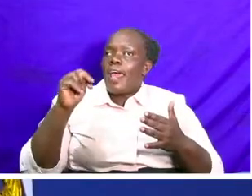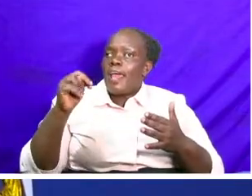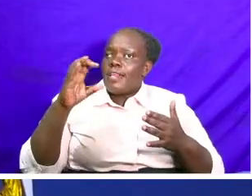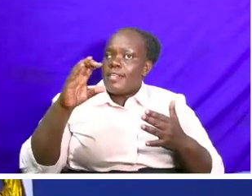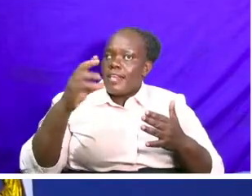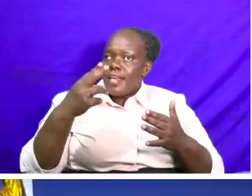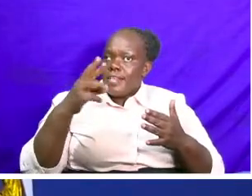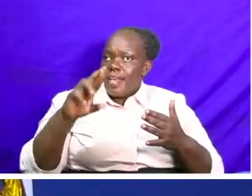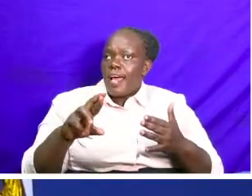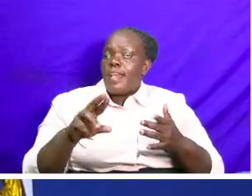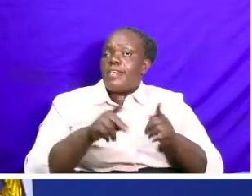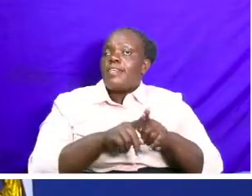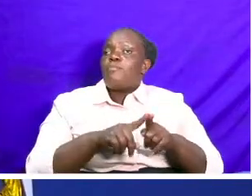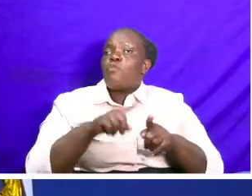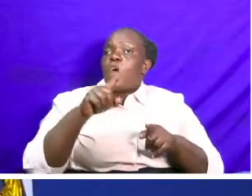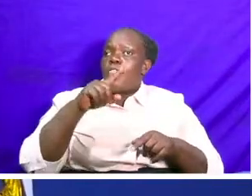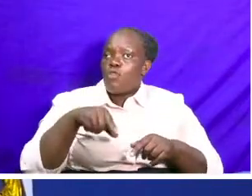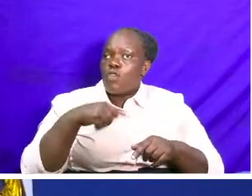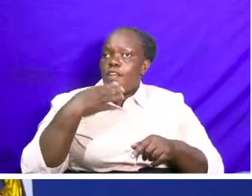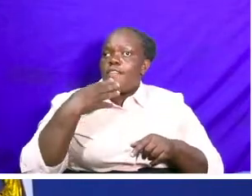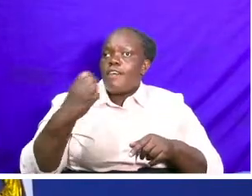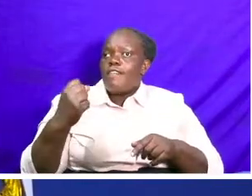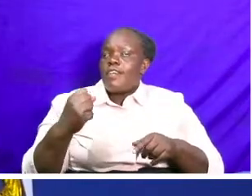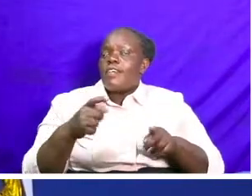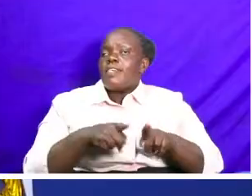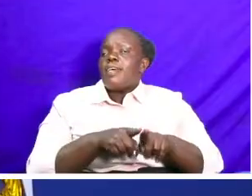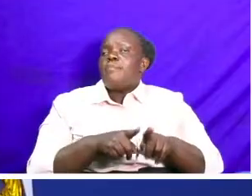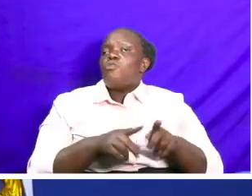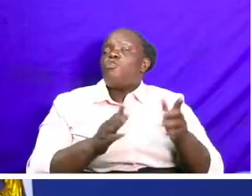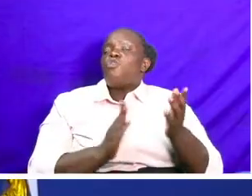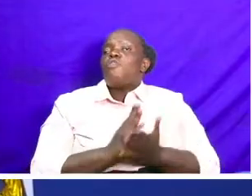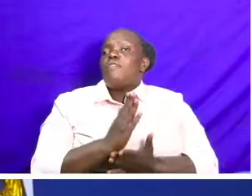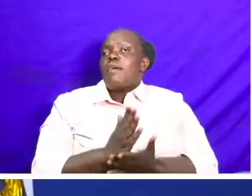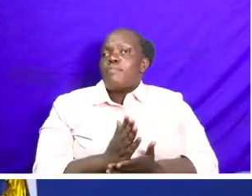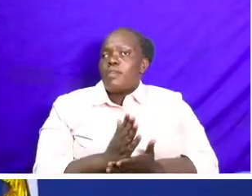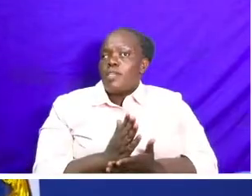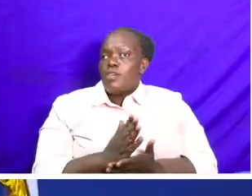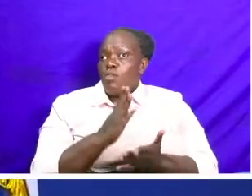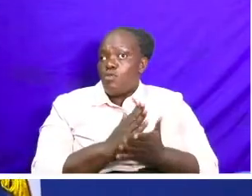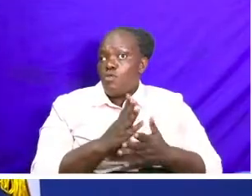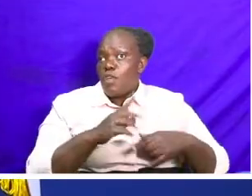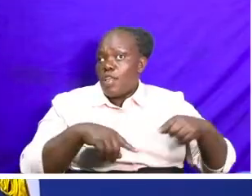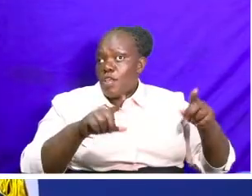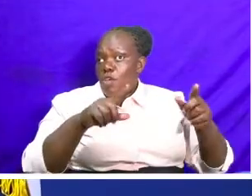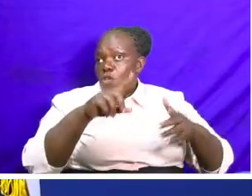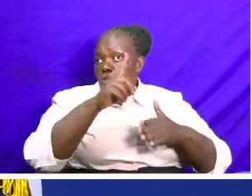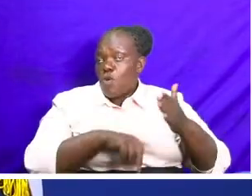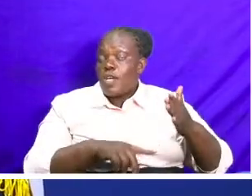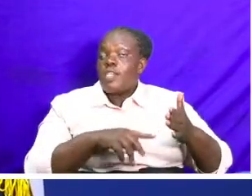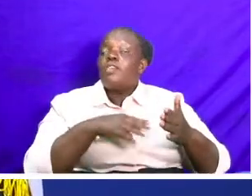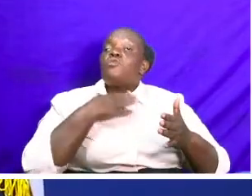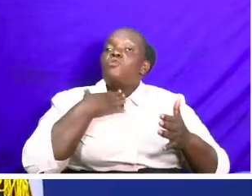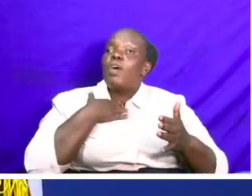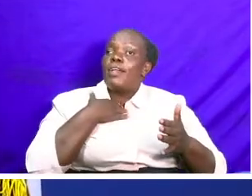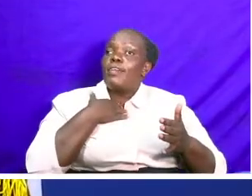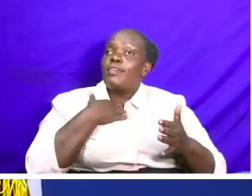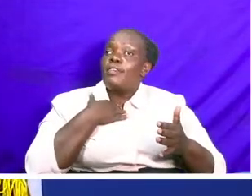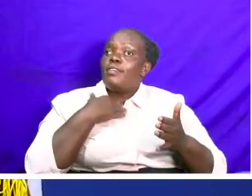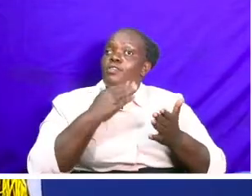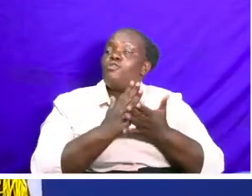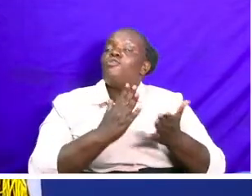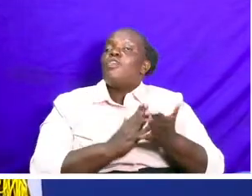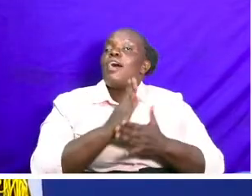na 1,500 wameweza kuthibitishwa karibu kwamba wao kile ambacho wanachokidai ni cha